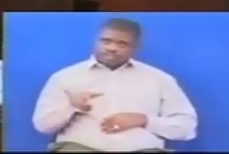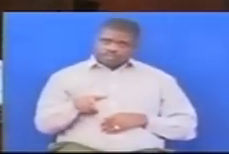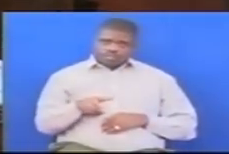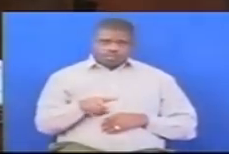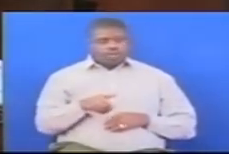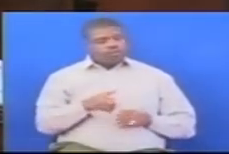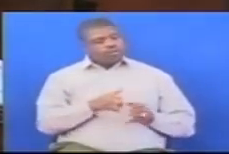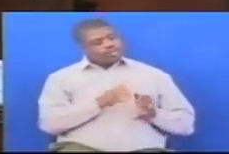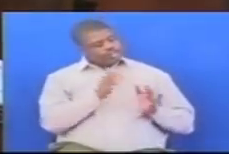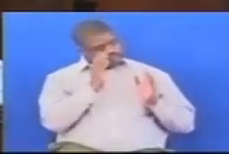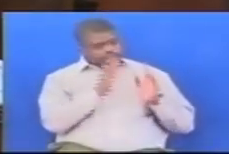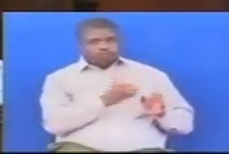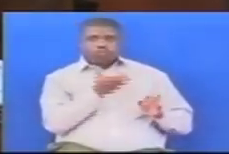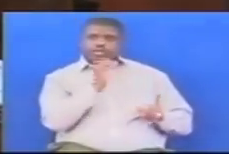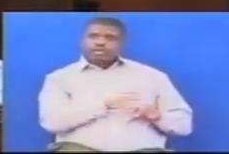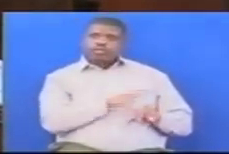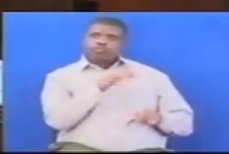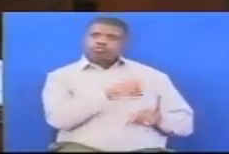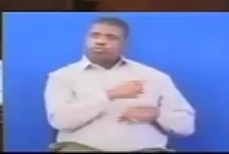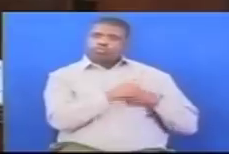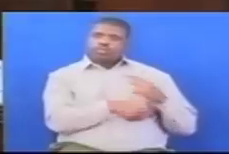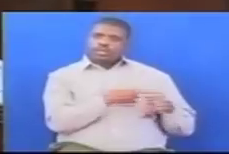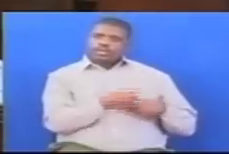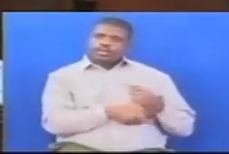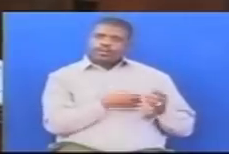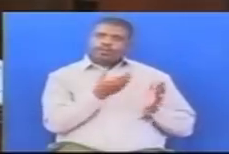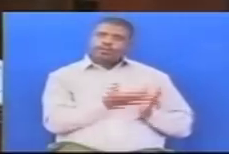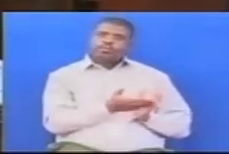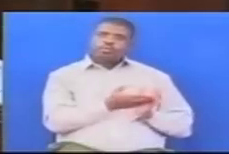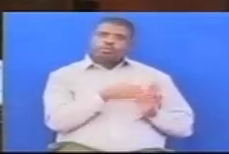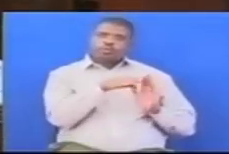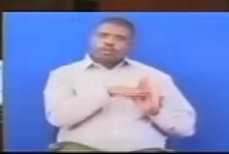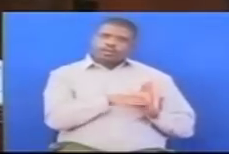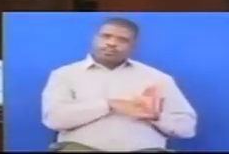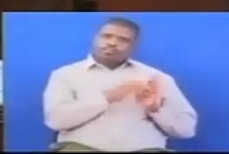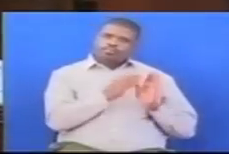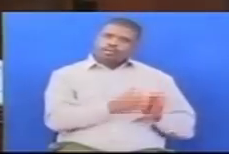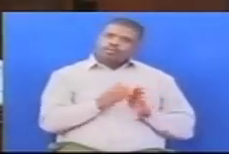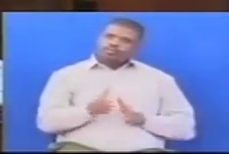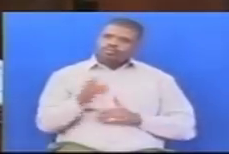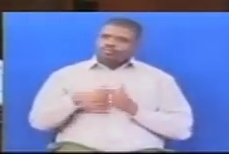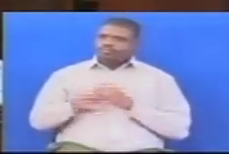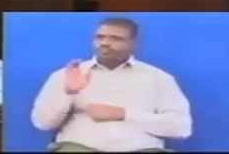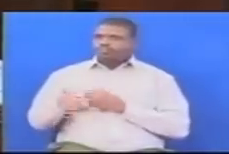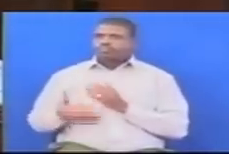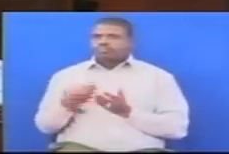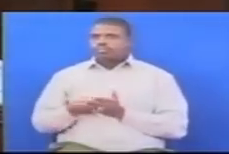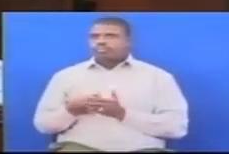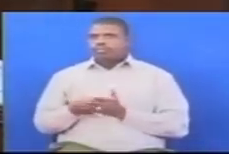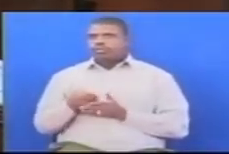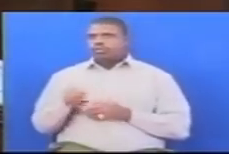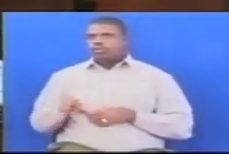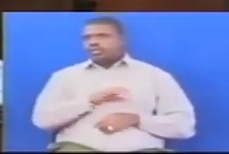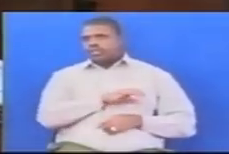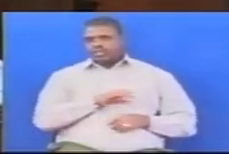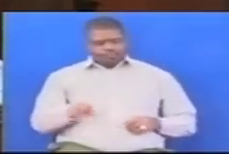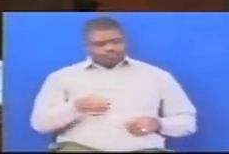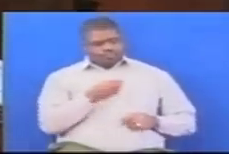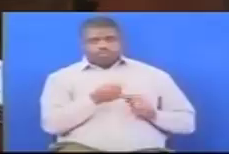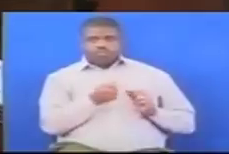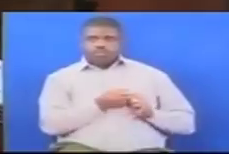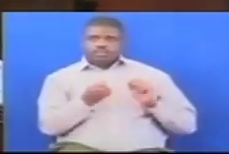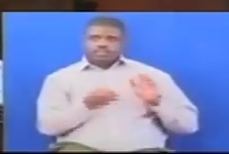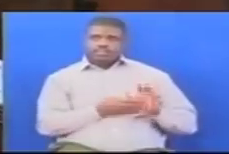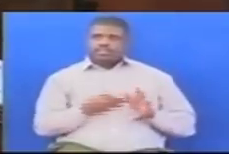wataalamu, mradi huu naomba upangiwe utaratibu wa kuanza kwenye mwaka wa fedha huu